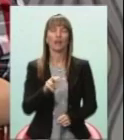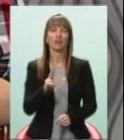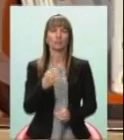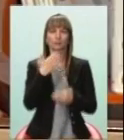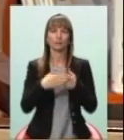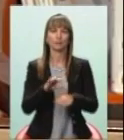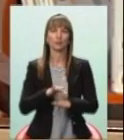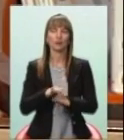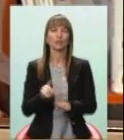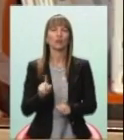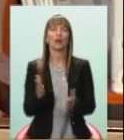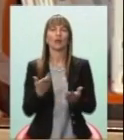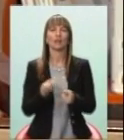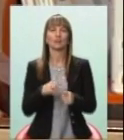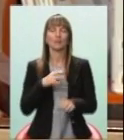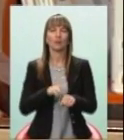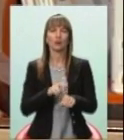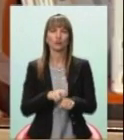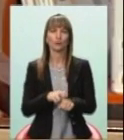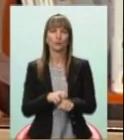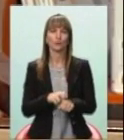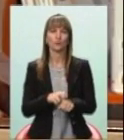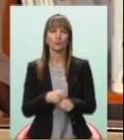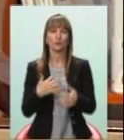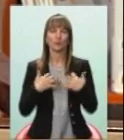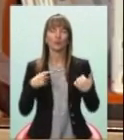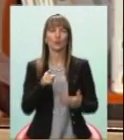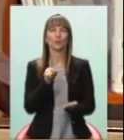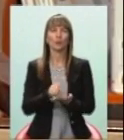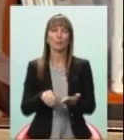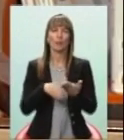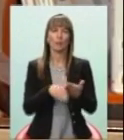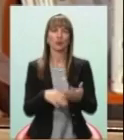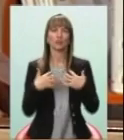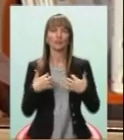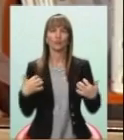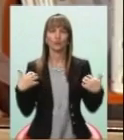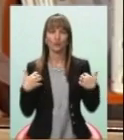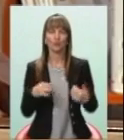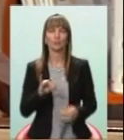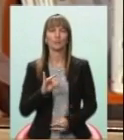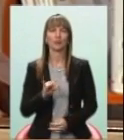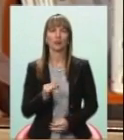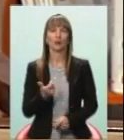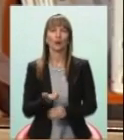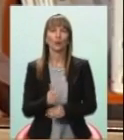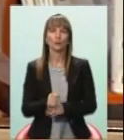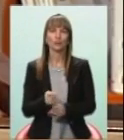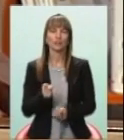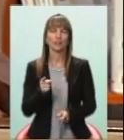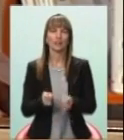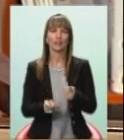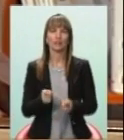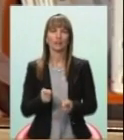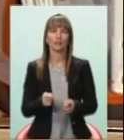ветеринаром? Ветеринаром – це ти повинен допомагати животним, і дуже рідко